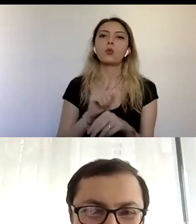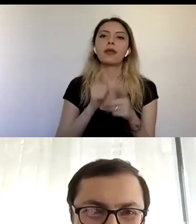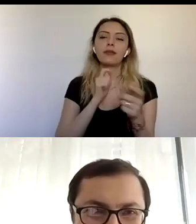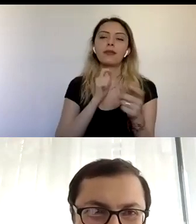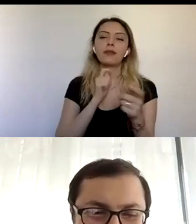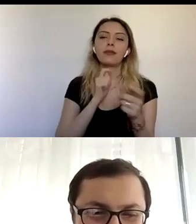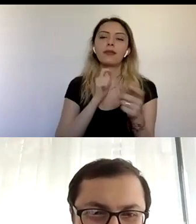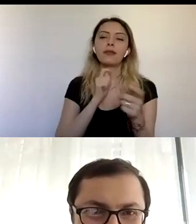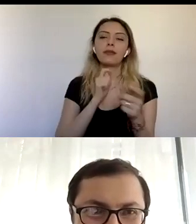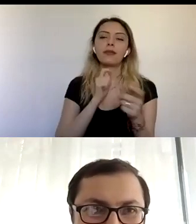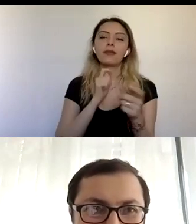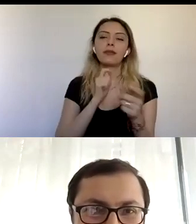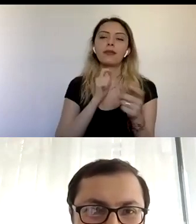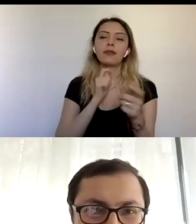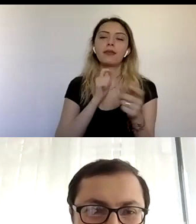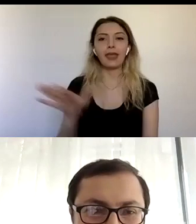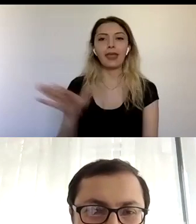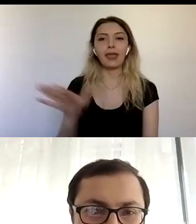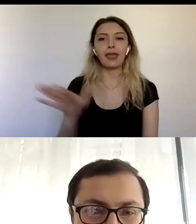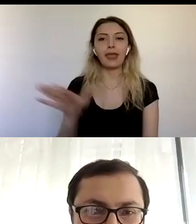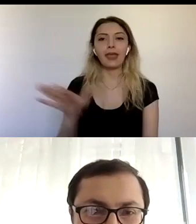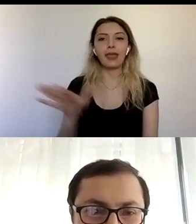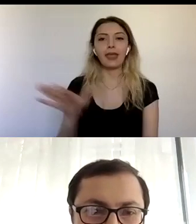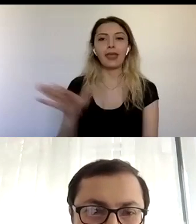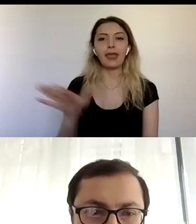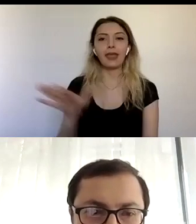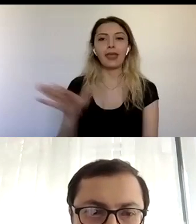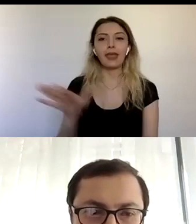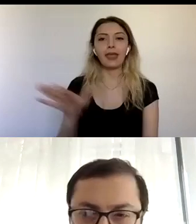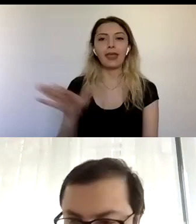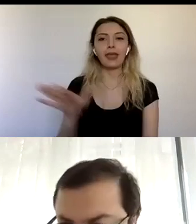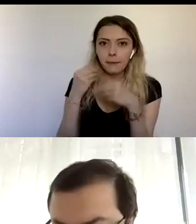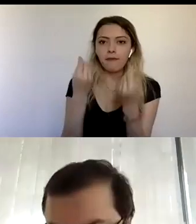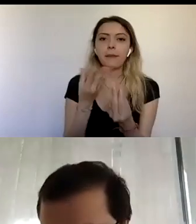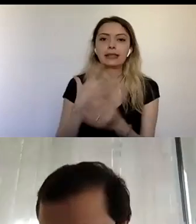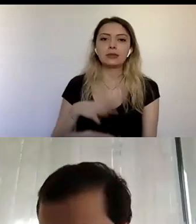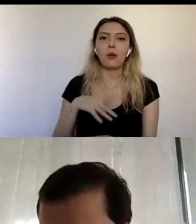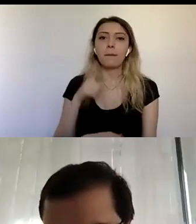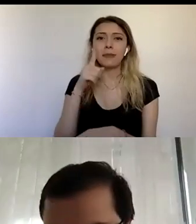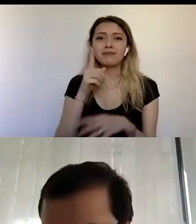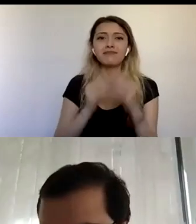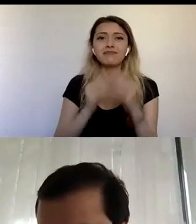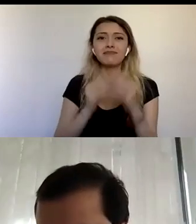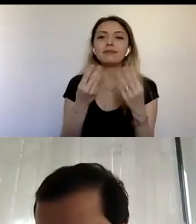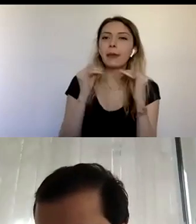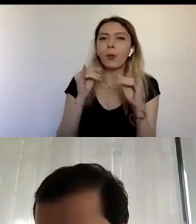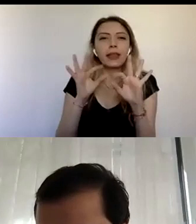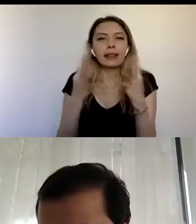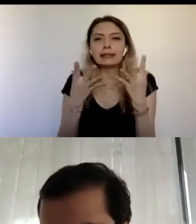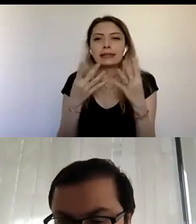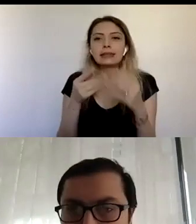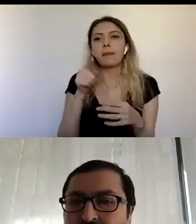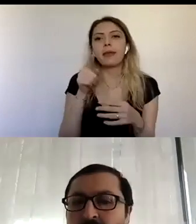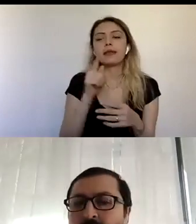tekrar teşekkür ediyorum. Bir hatırlatma yapmak istiyorum. Biz değerlendirme formlarını, bu toplantıyla ilgili sunum